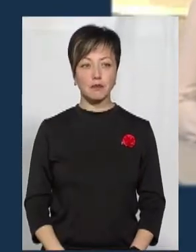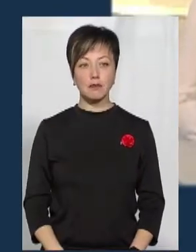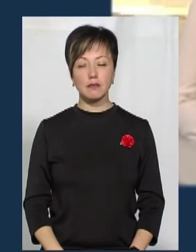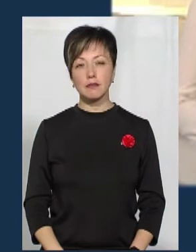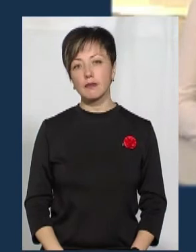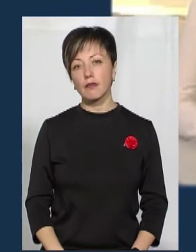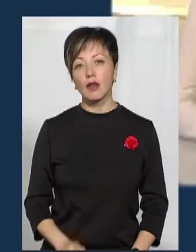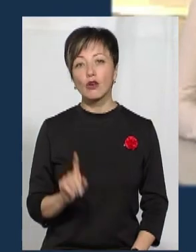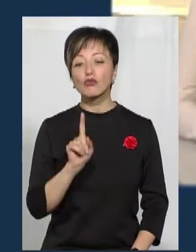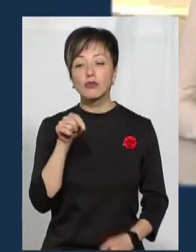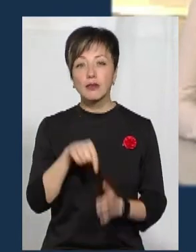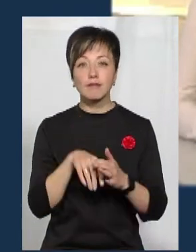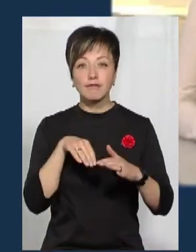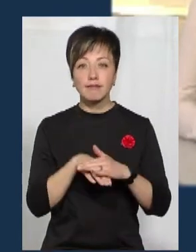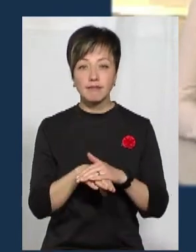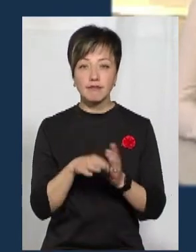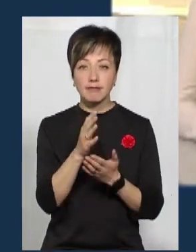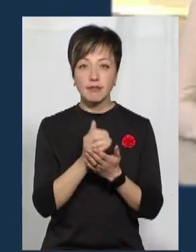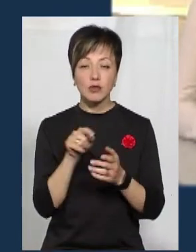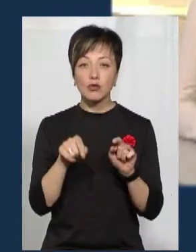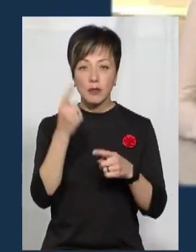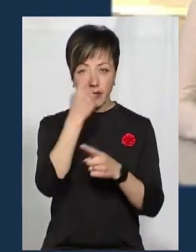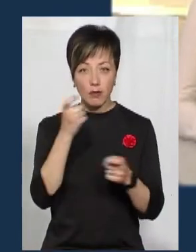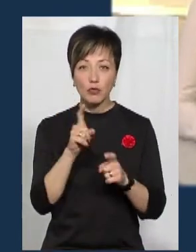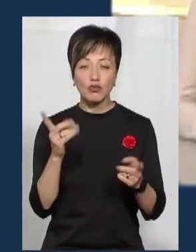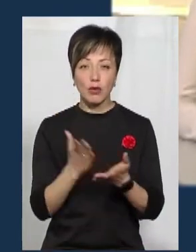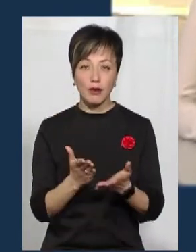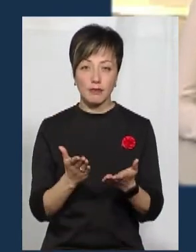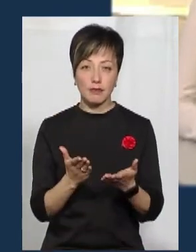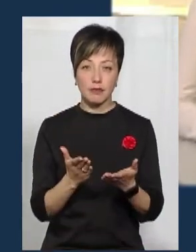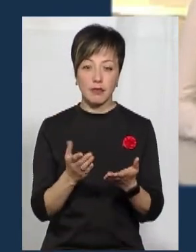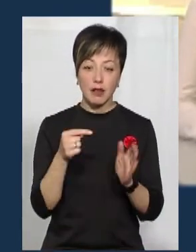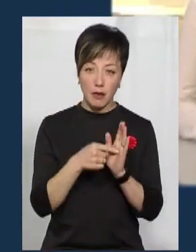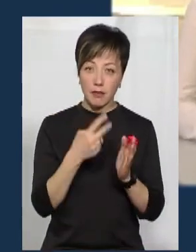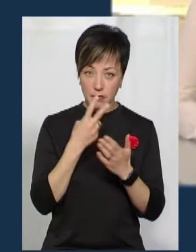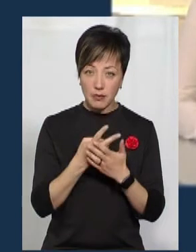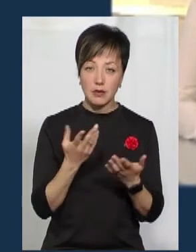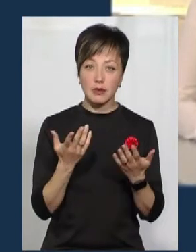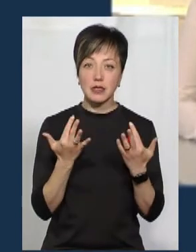Яка інформація там міститься? Можна отримати інформацію щодо втрат